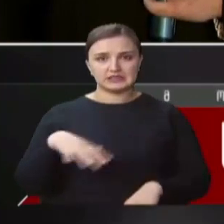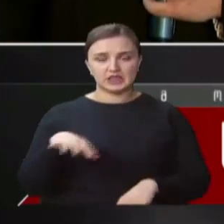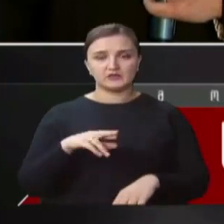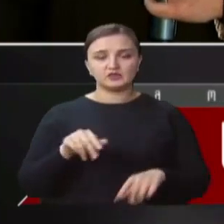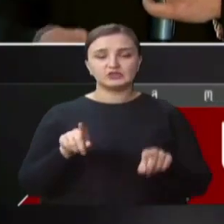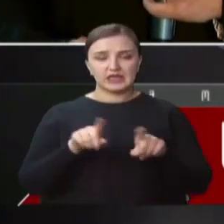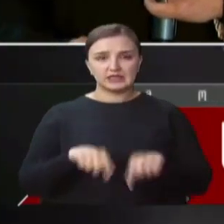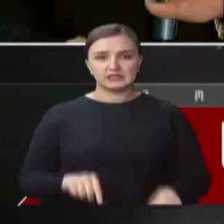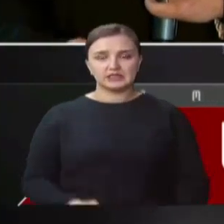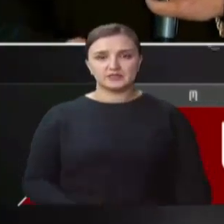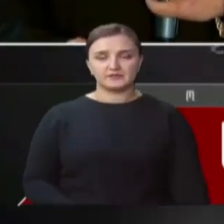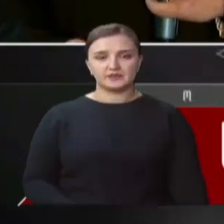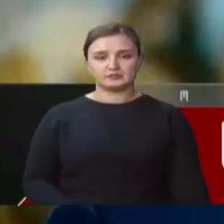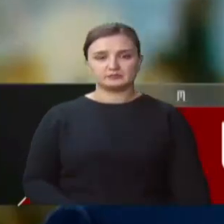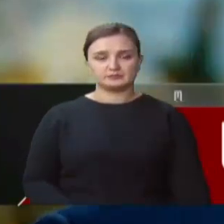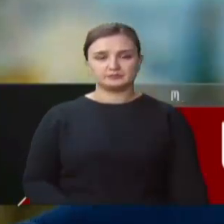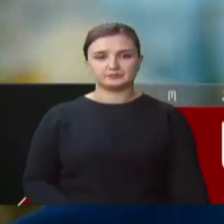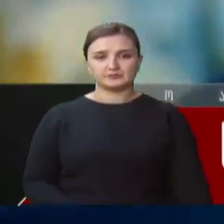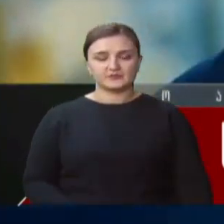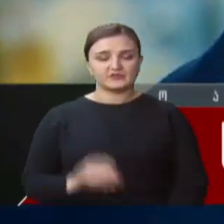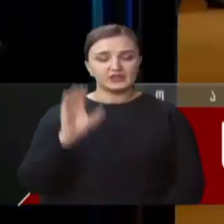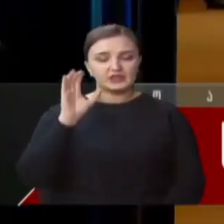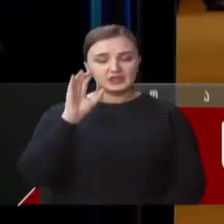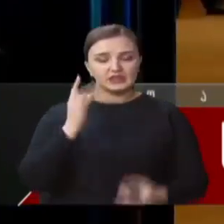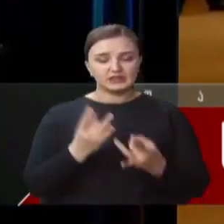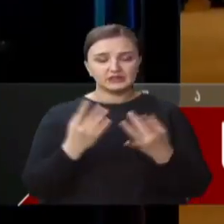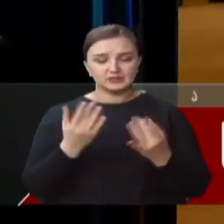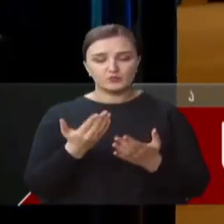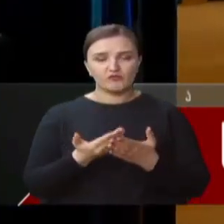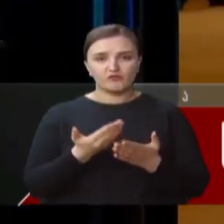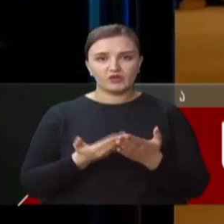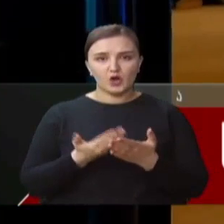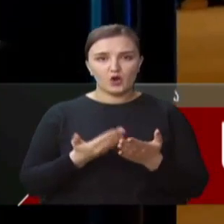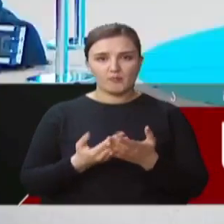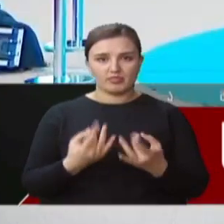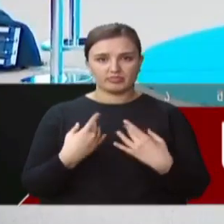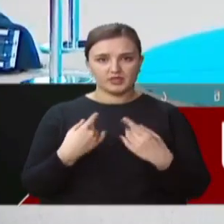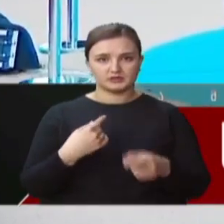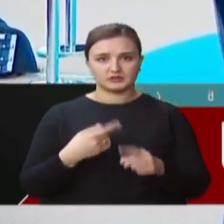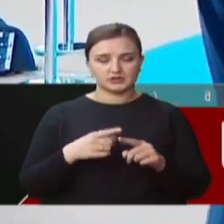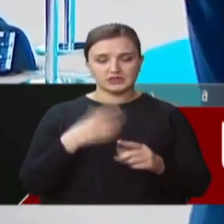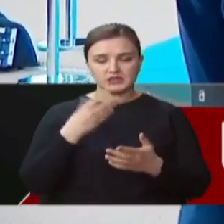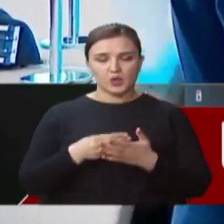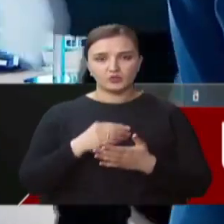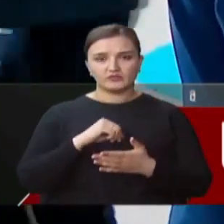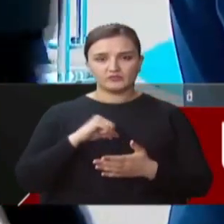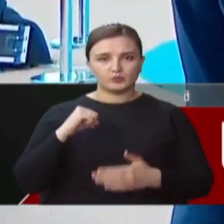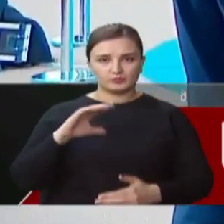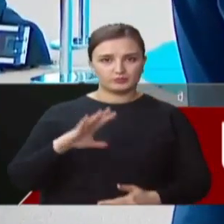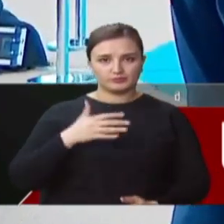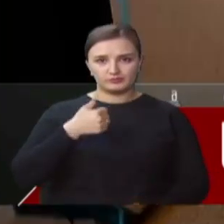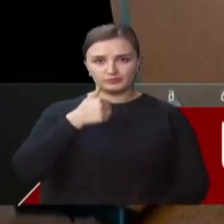ასევე ისმენენ იმ რეკომენდაციებს, რომელიც ამ ევროპელმა კოლეგებმა მათ საკუთარ ქვეყანაში